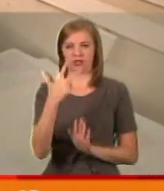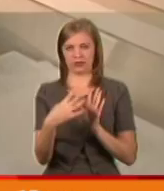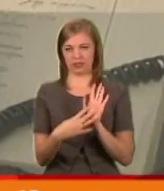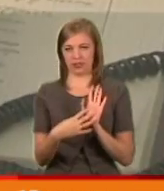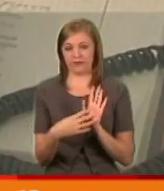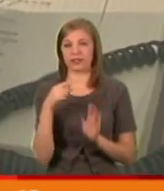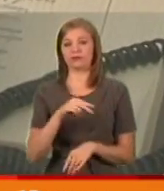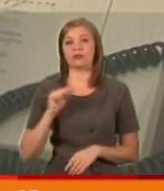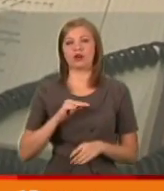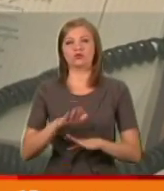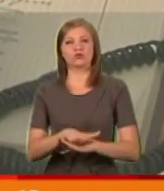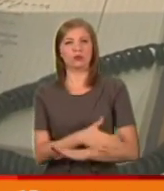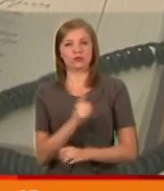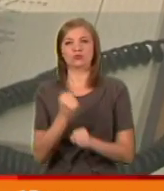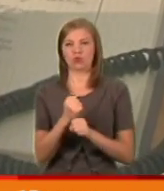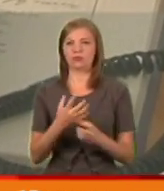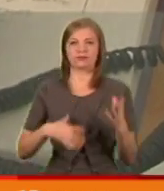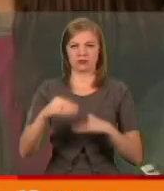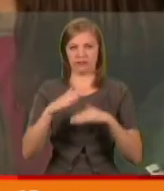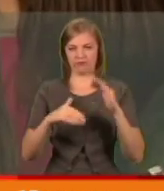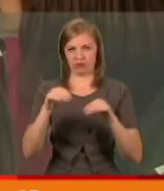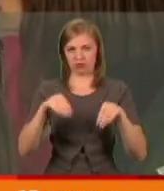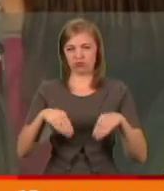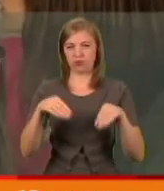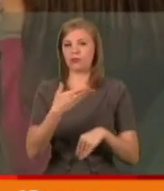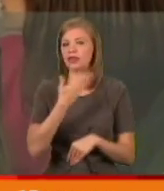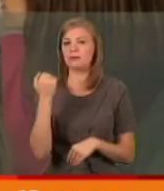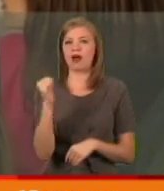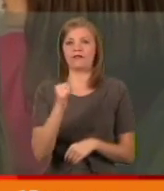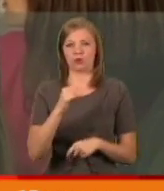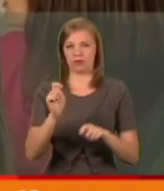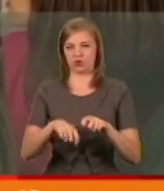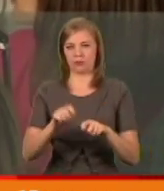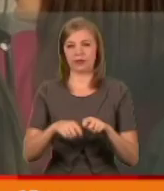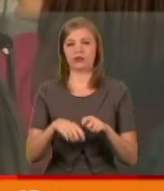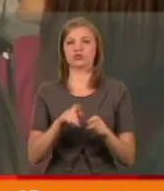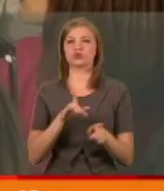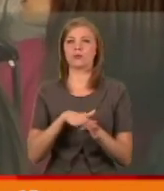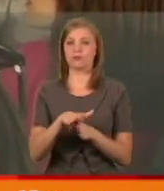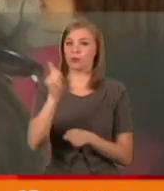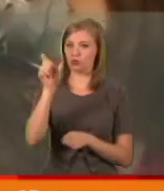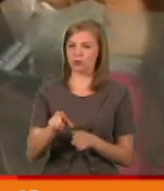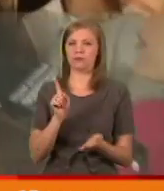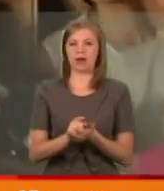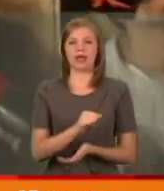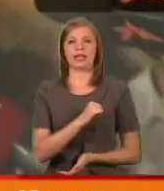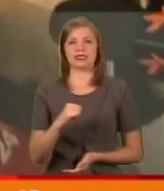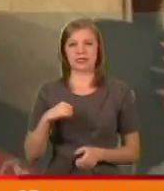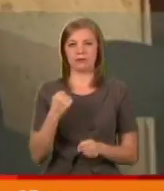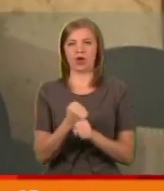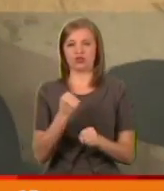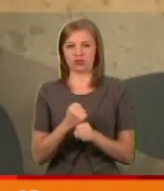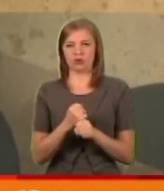39. Працюють повільно, бо роблять усе фактично вручну. Немає автоматичної перевірки. Що повноважена особа повинна сама